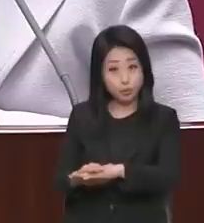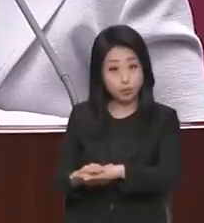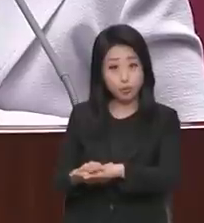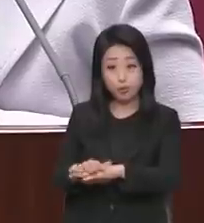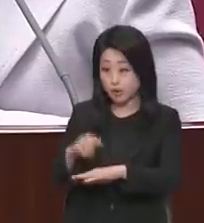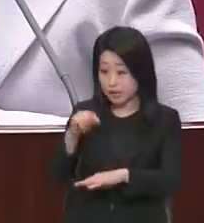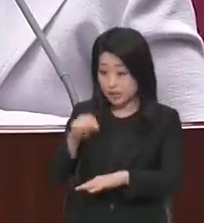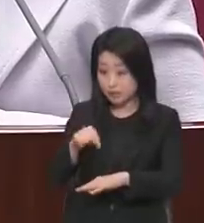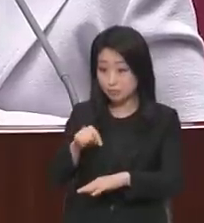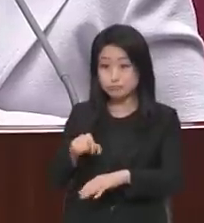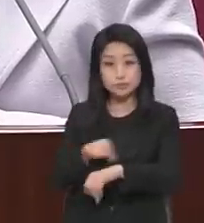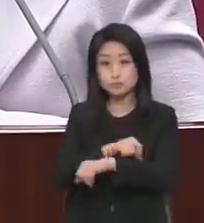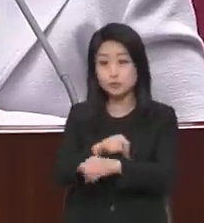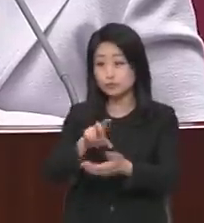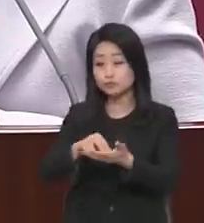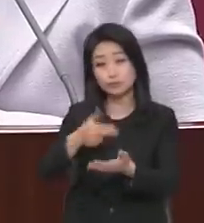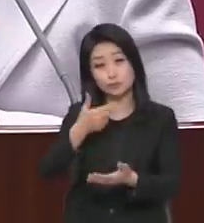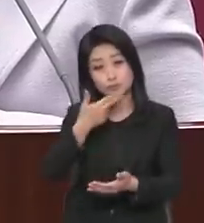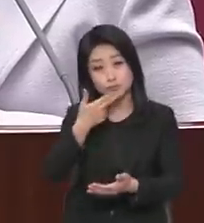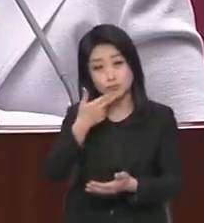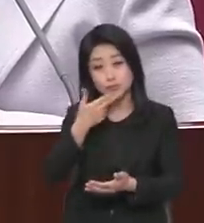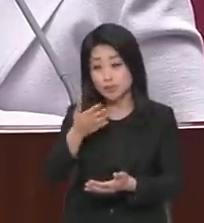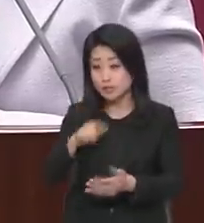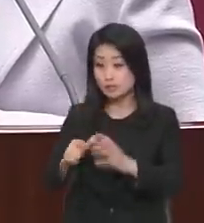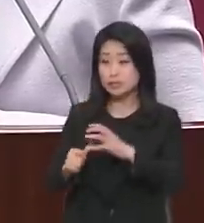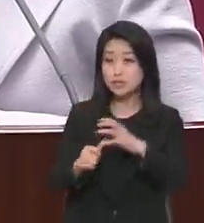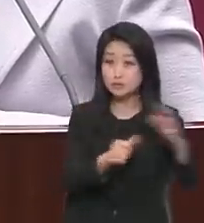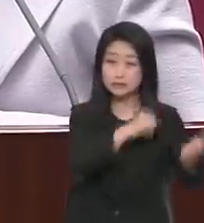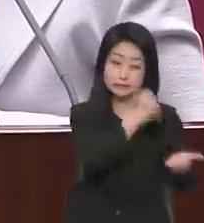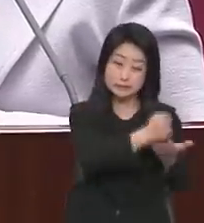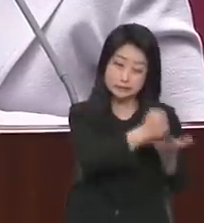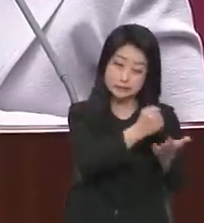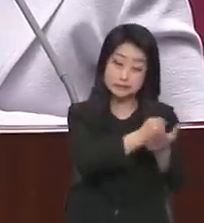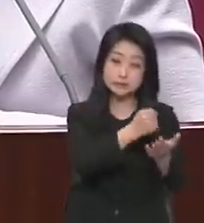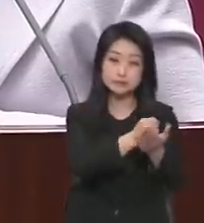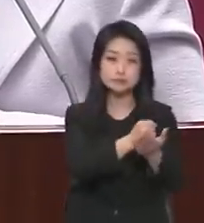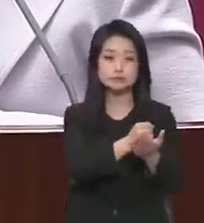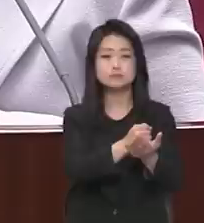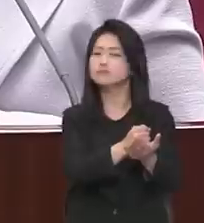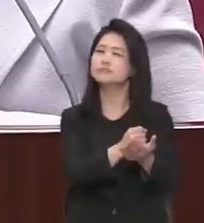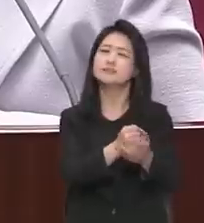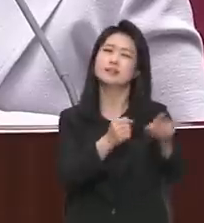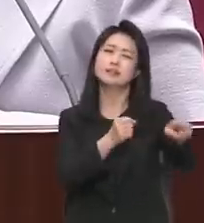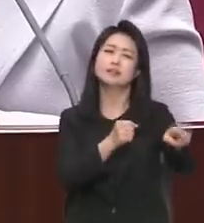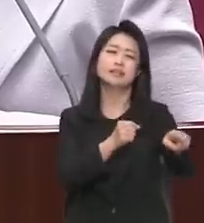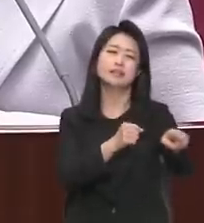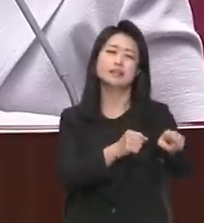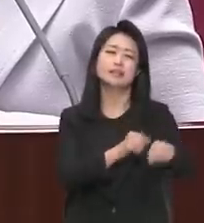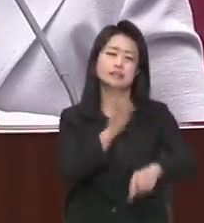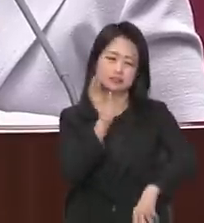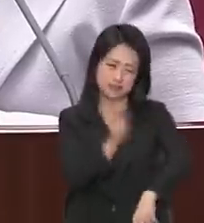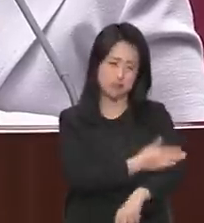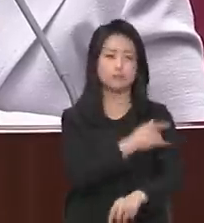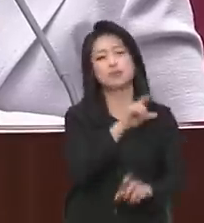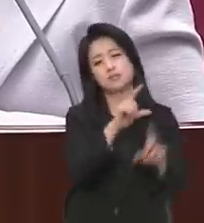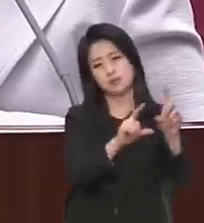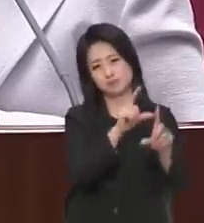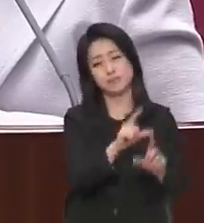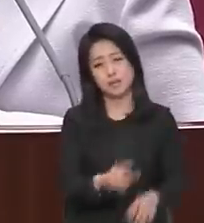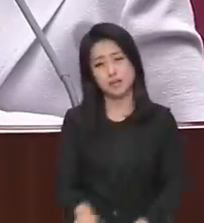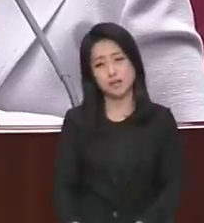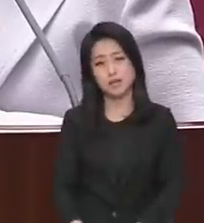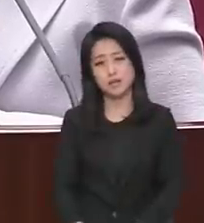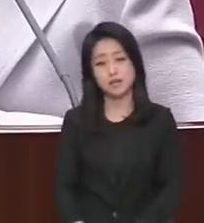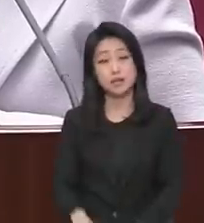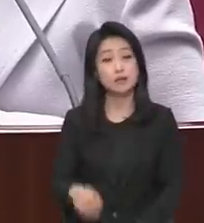특별한 일인 양 주장을 하는 것은 참으로 번지수가 틀려도 너무 틀린 문제다.